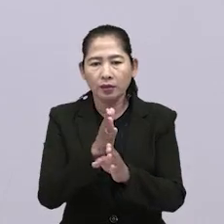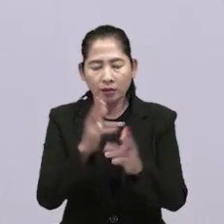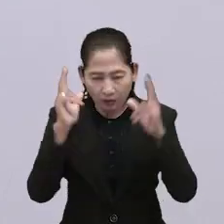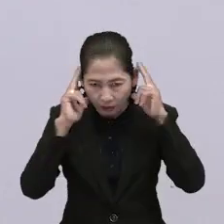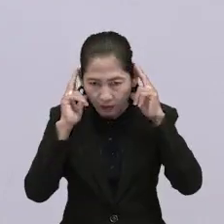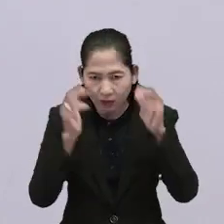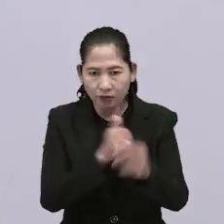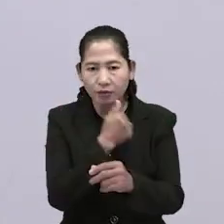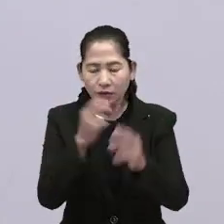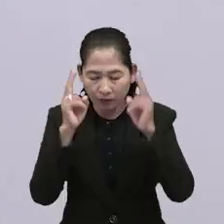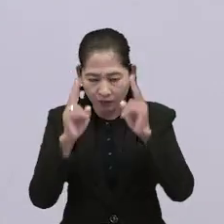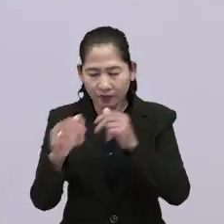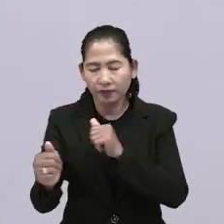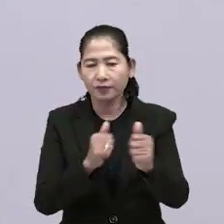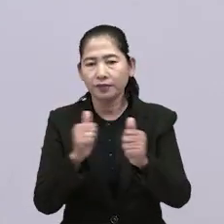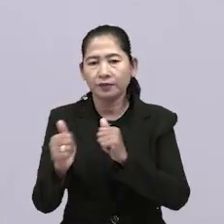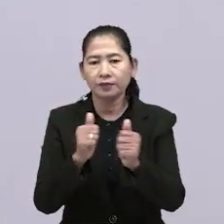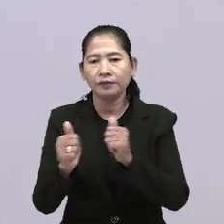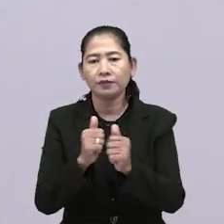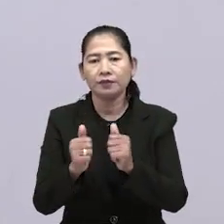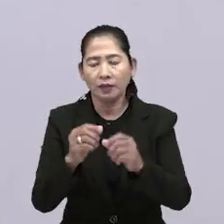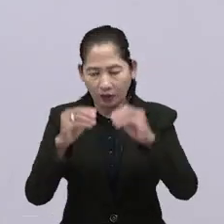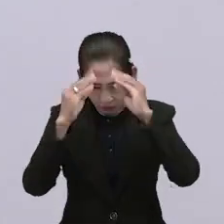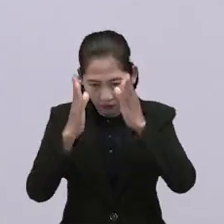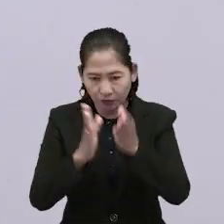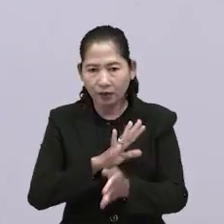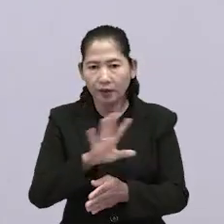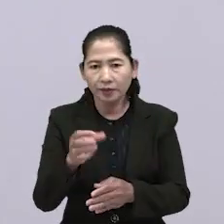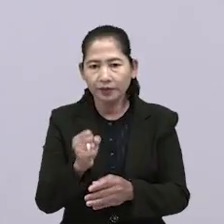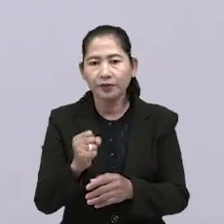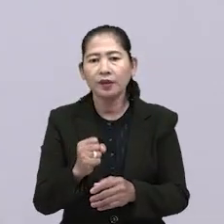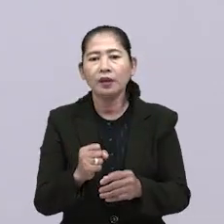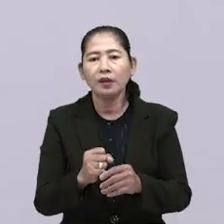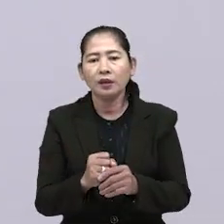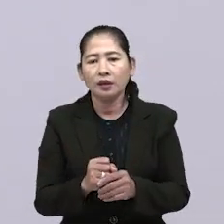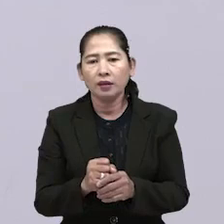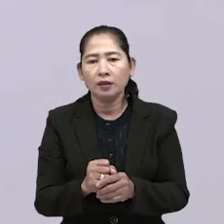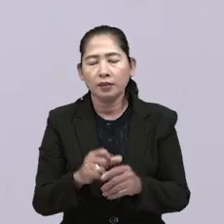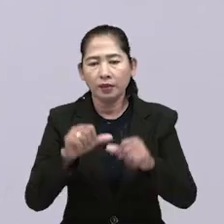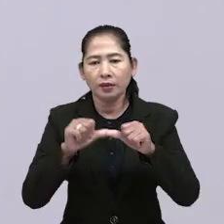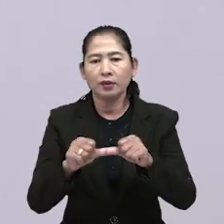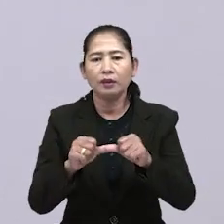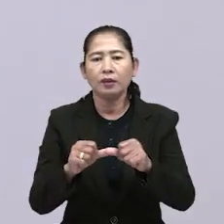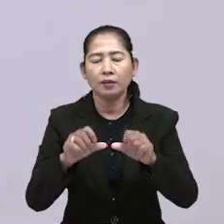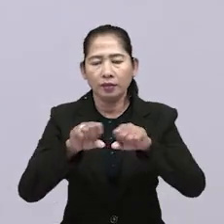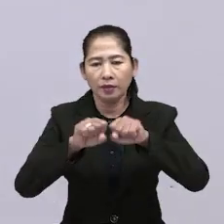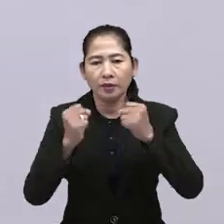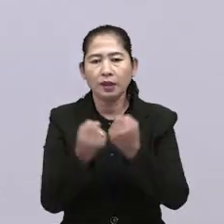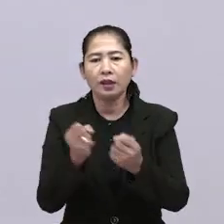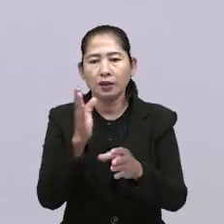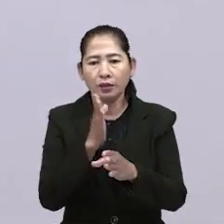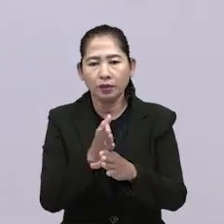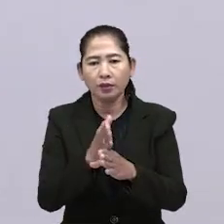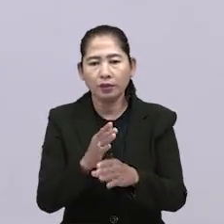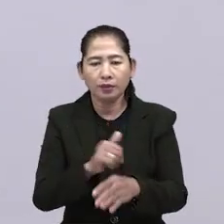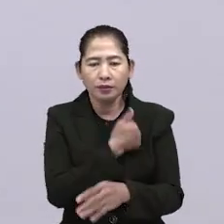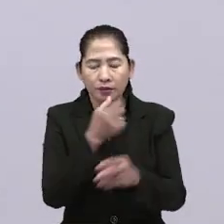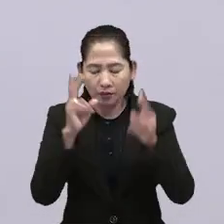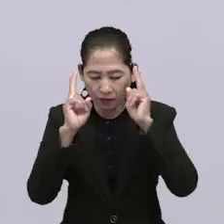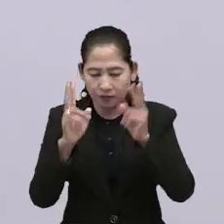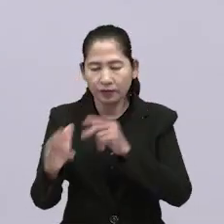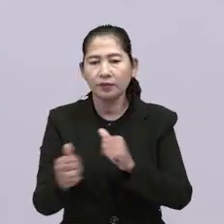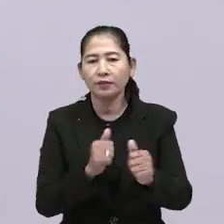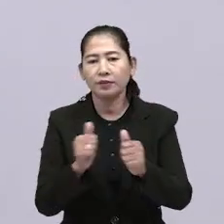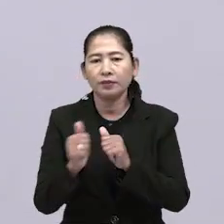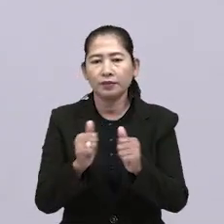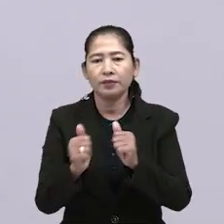Facebook chụp lời ca được bọc rồi xuống ọp rùm dụng chân kỳ là cựu Cambodia. Chá ông bà tòm thiết cư mệt bản đàn YouTube chụp lời ca được bọc rồi xuống ọp rùm